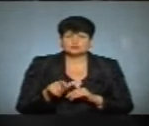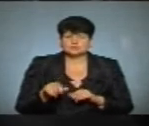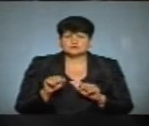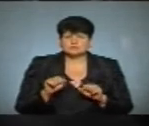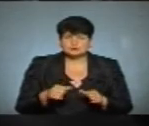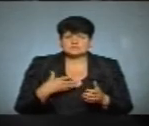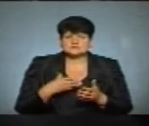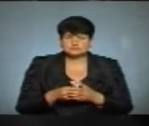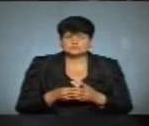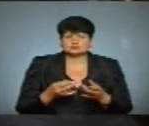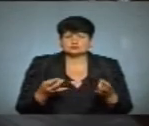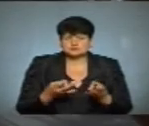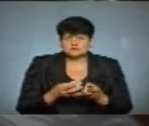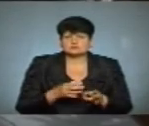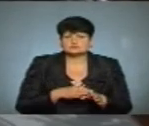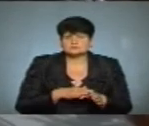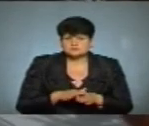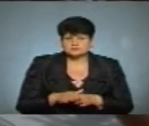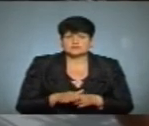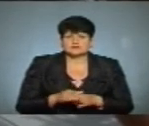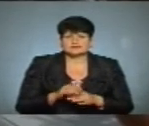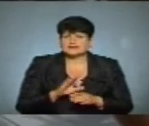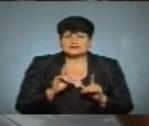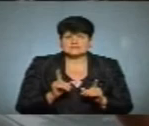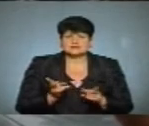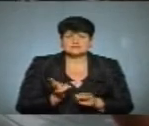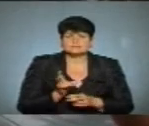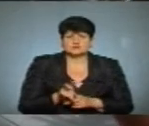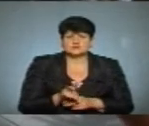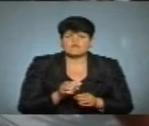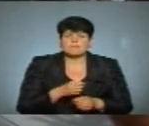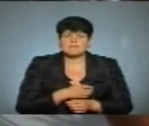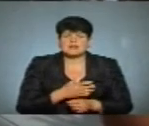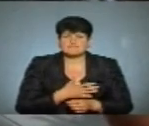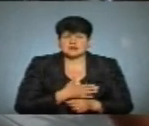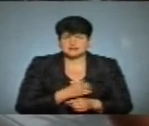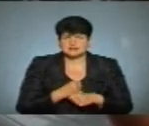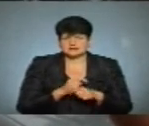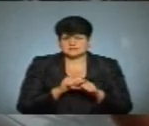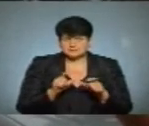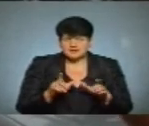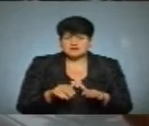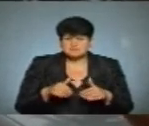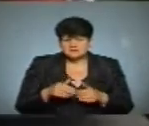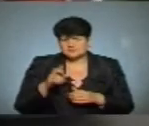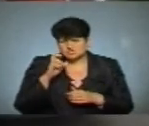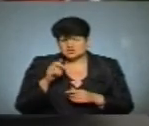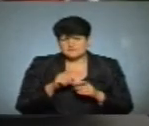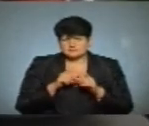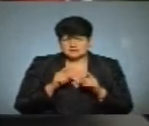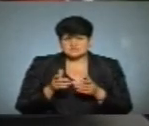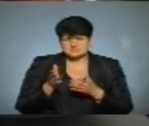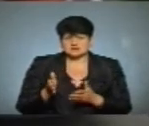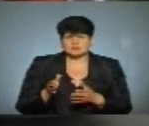потребу реалізувати не тільки звертаючись до приватних закладів, а звертаючись до державного закладу.